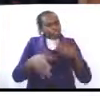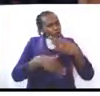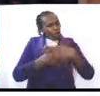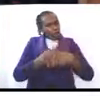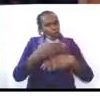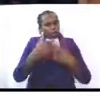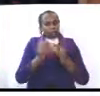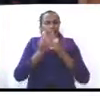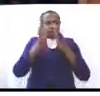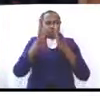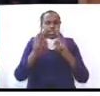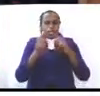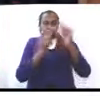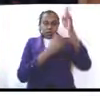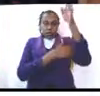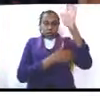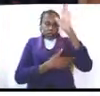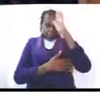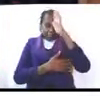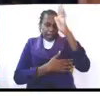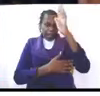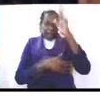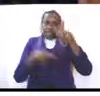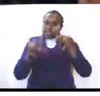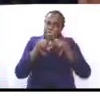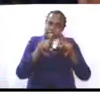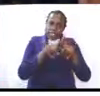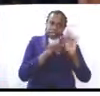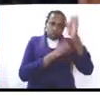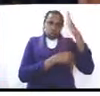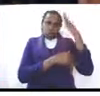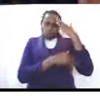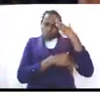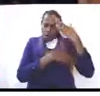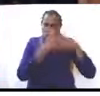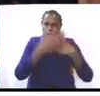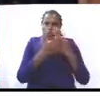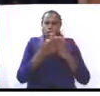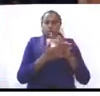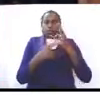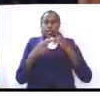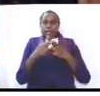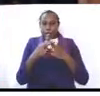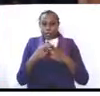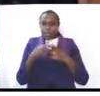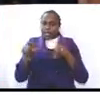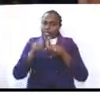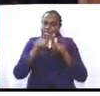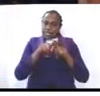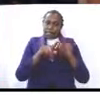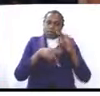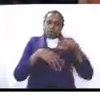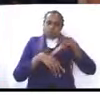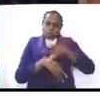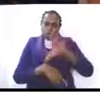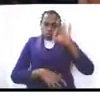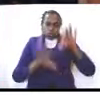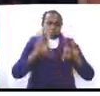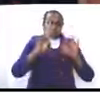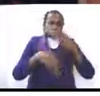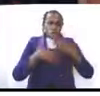viongozi kwako Baba. Wewe ambao unawajua kwa majina yao, Wewe ambao uliwachagua na